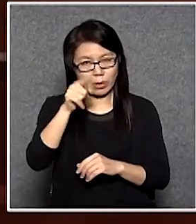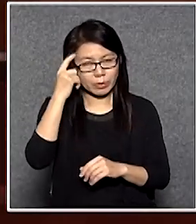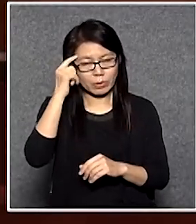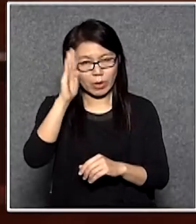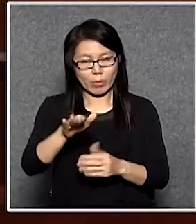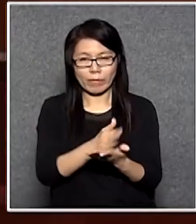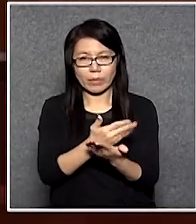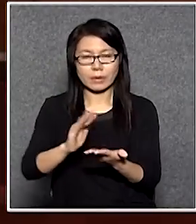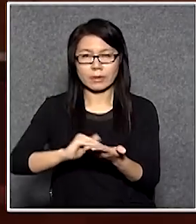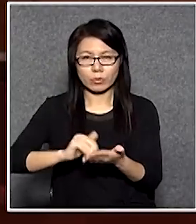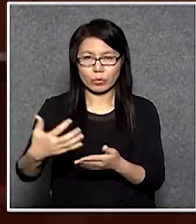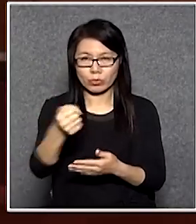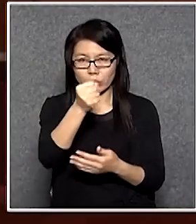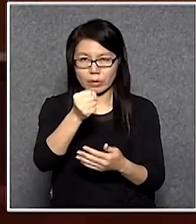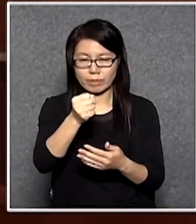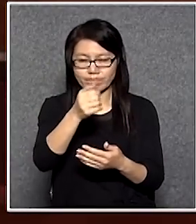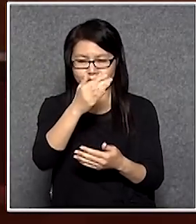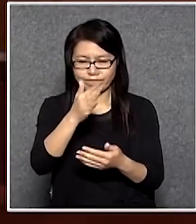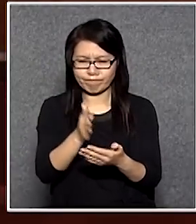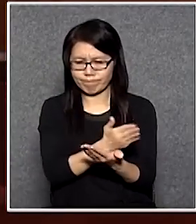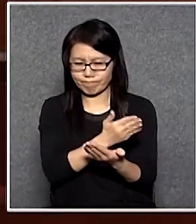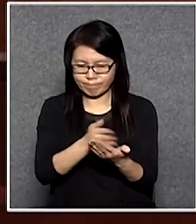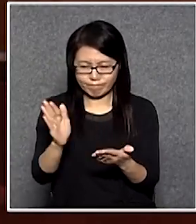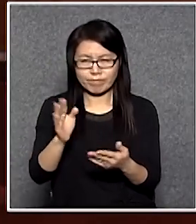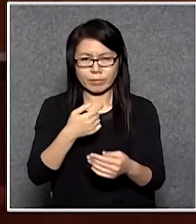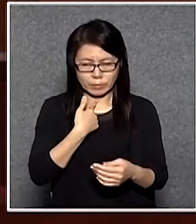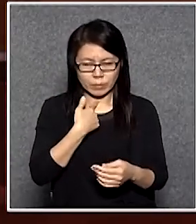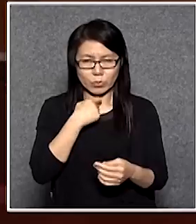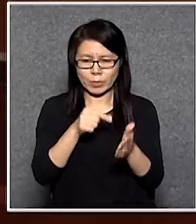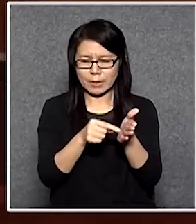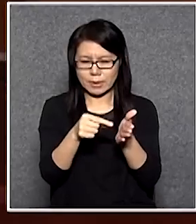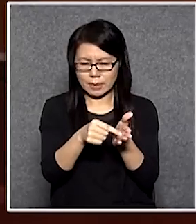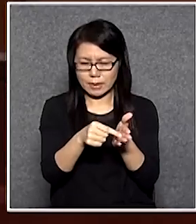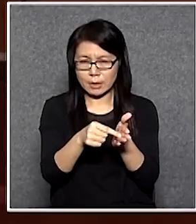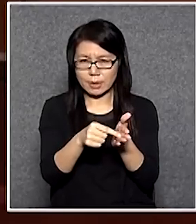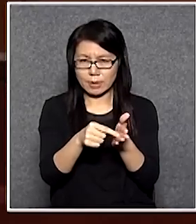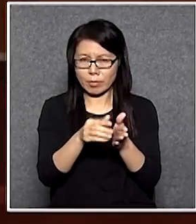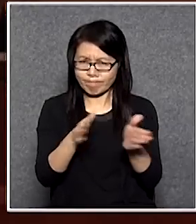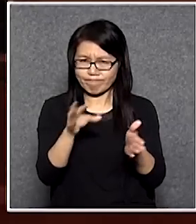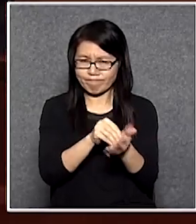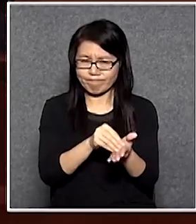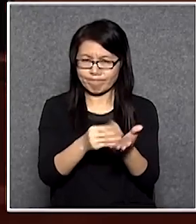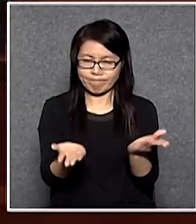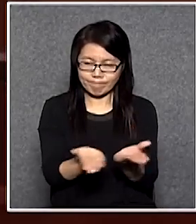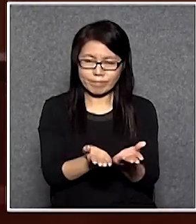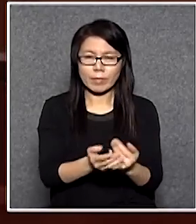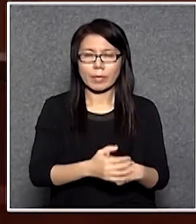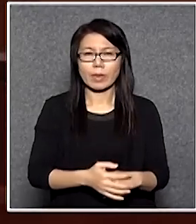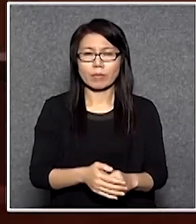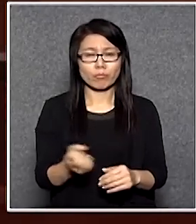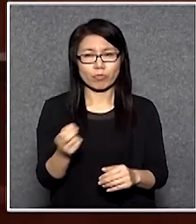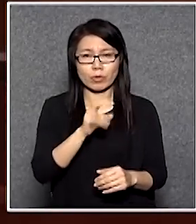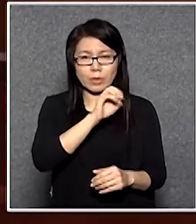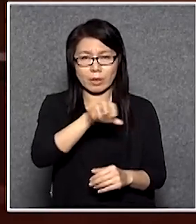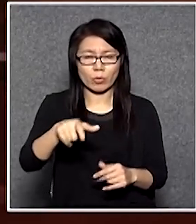清那個權力的界限，還有令到那個字詞那個字義比較確切的。那我在這裡再一次呼籲各